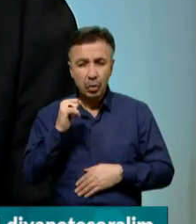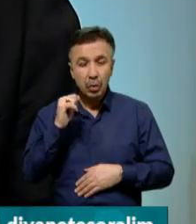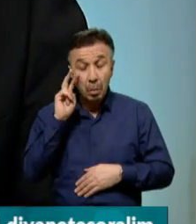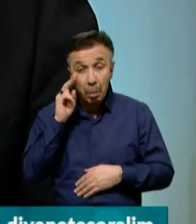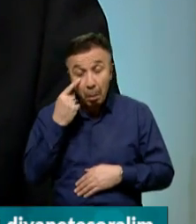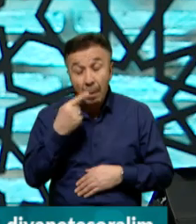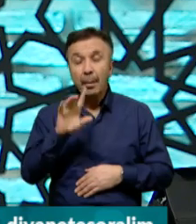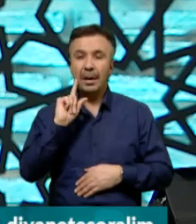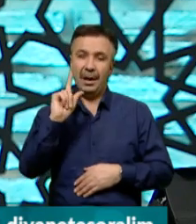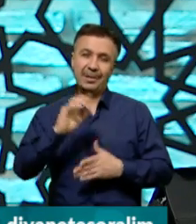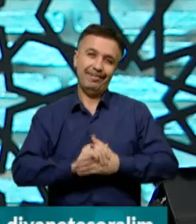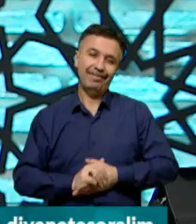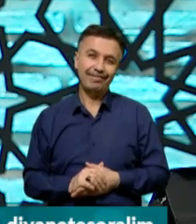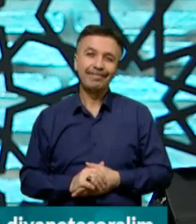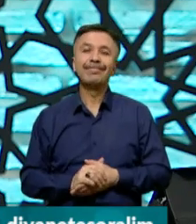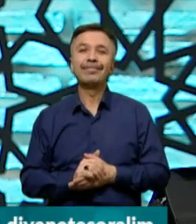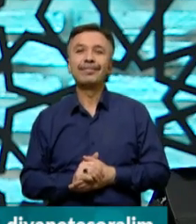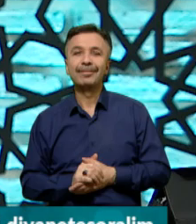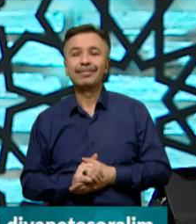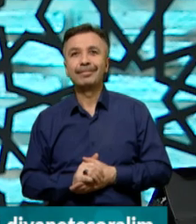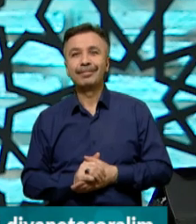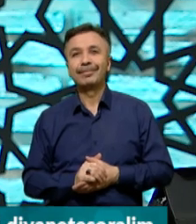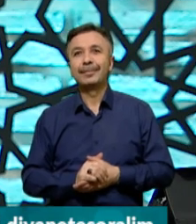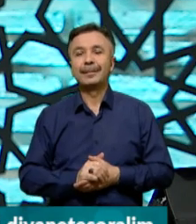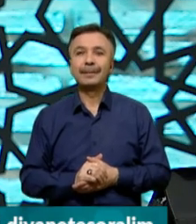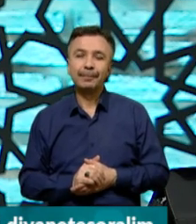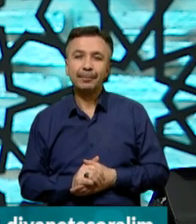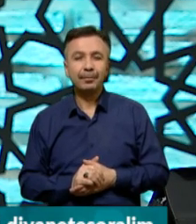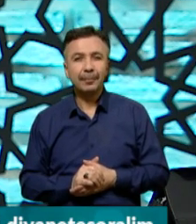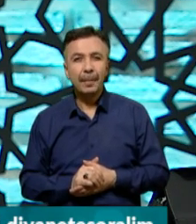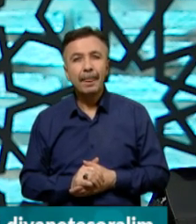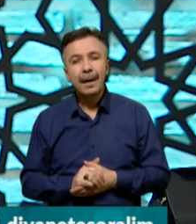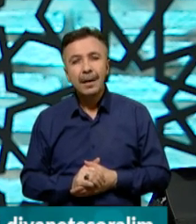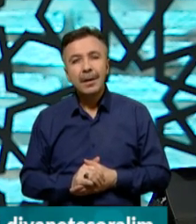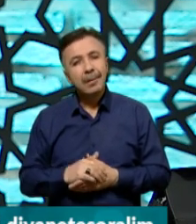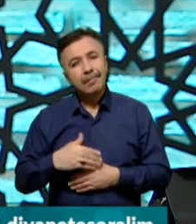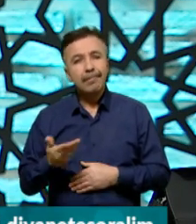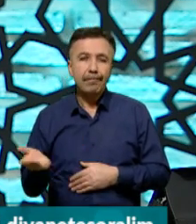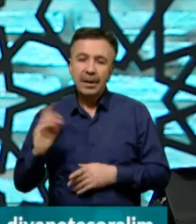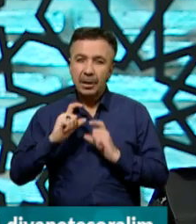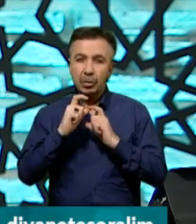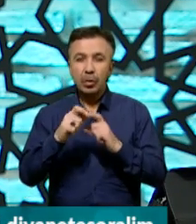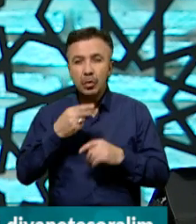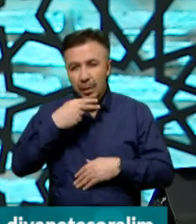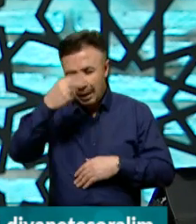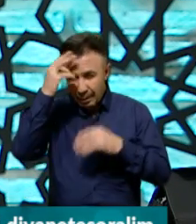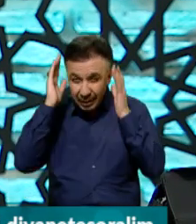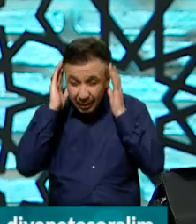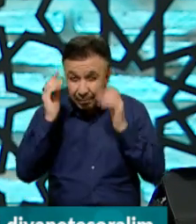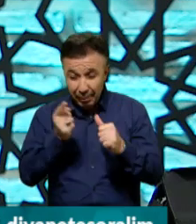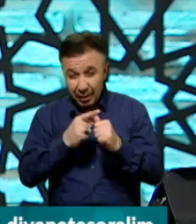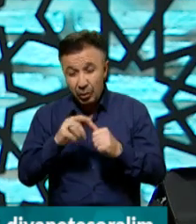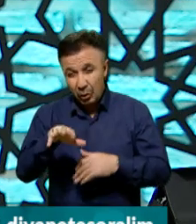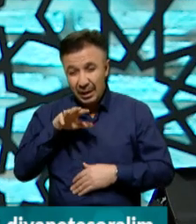Eyvallah. Ben araya girmek istemedim ama soru bu değildi hocam. Soru şuydu. Cuma namazının ilk sünnetini kıldık. 4 rekat,